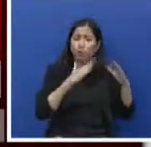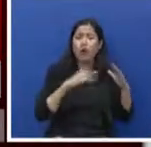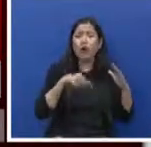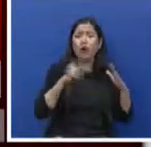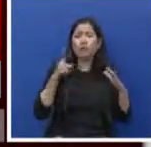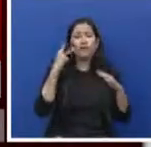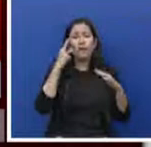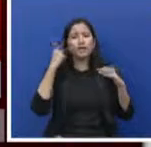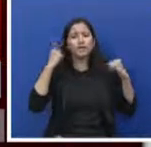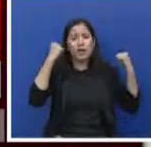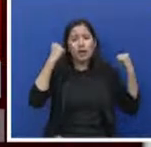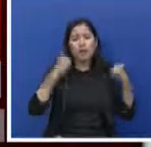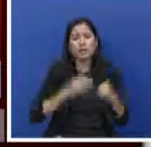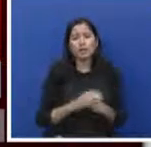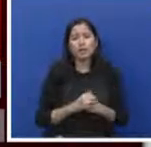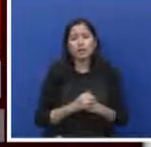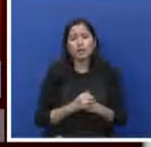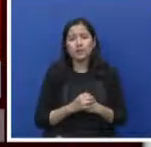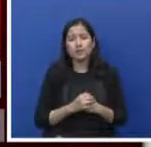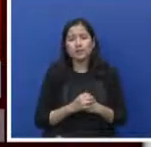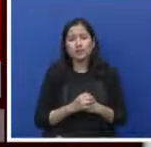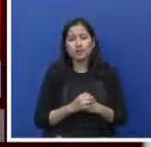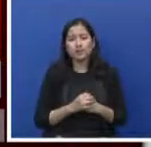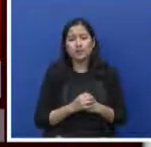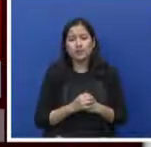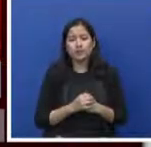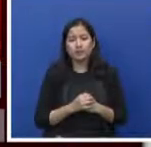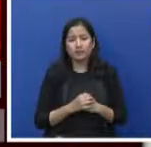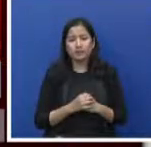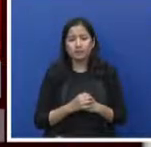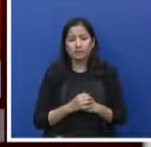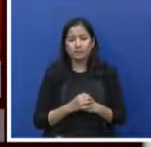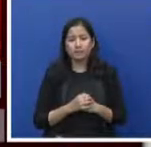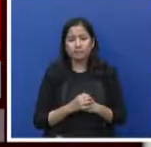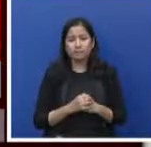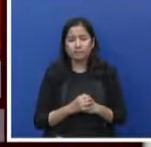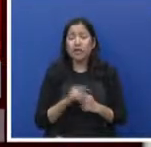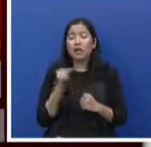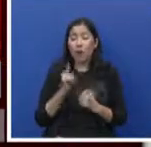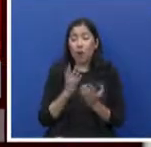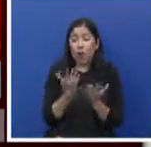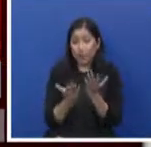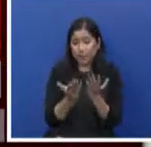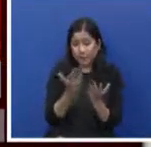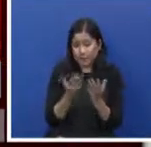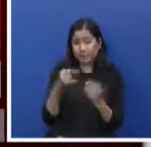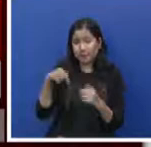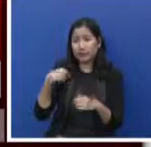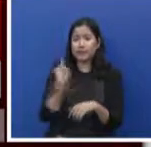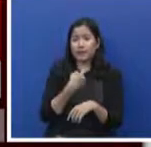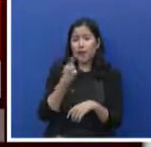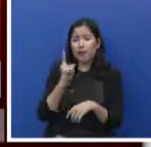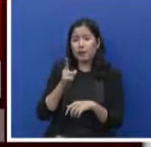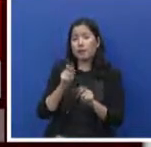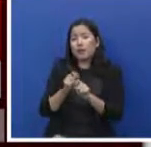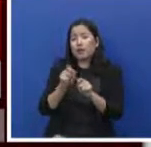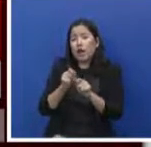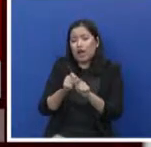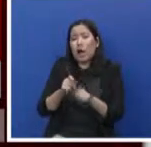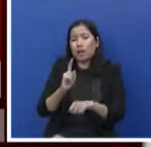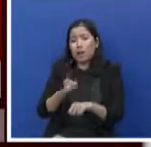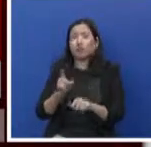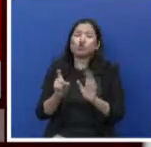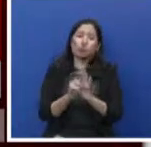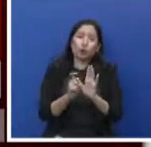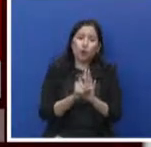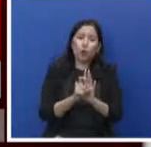menjaga kesehatan bersama keluarga. Selain itu tentunya secara aplikasi kami terus melakukan perbaikan dengan